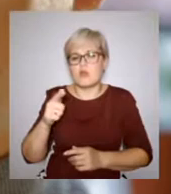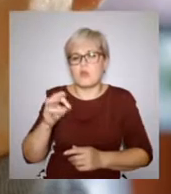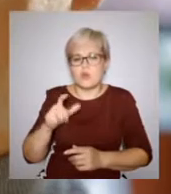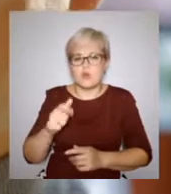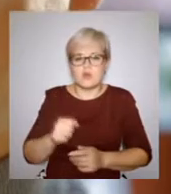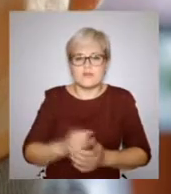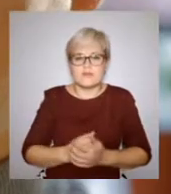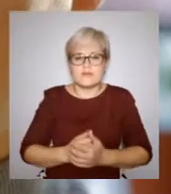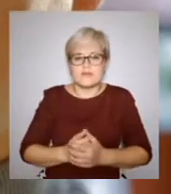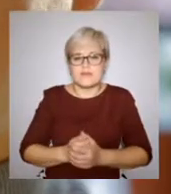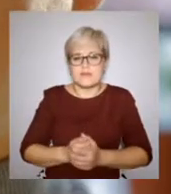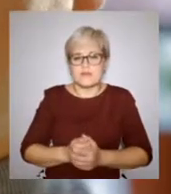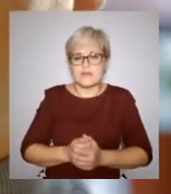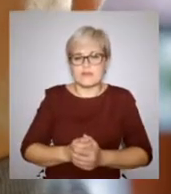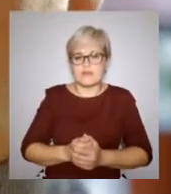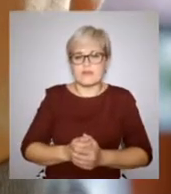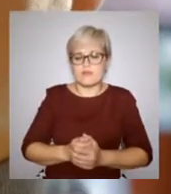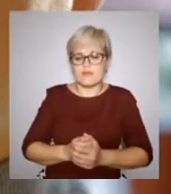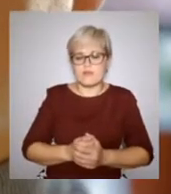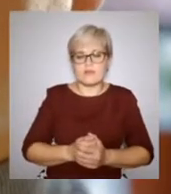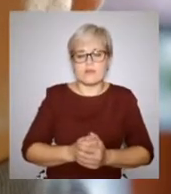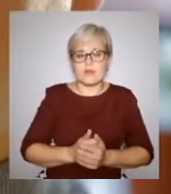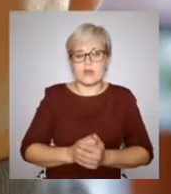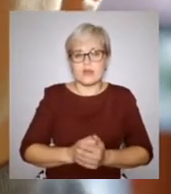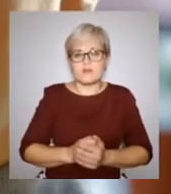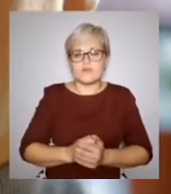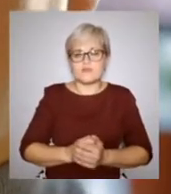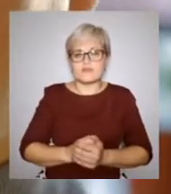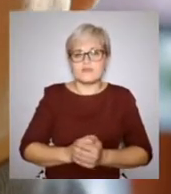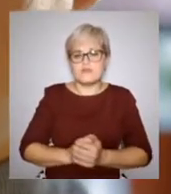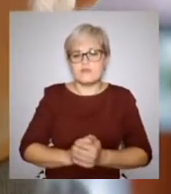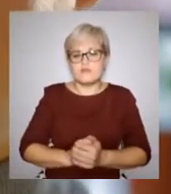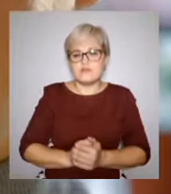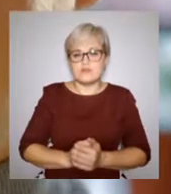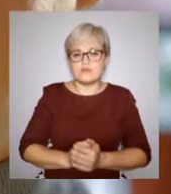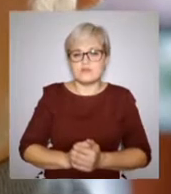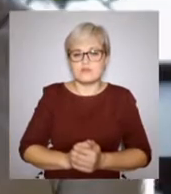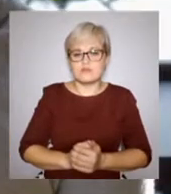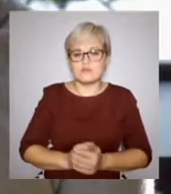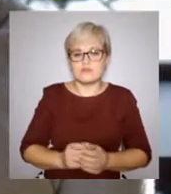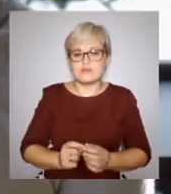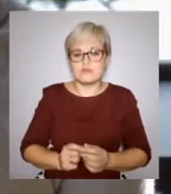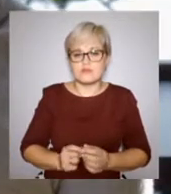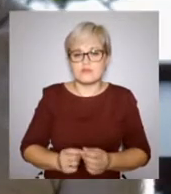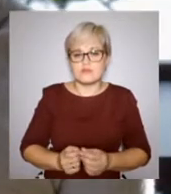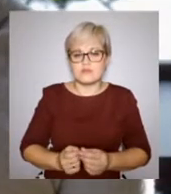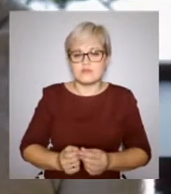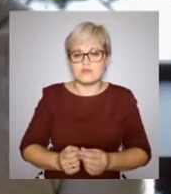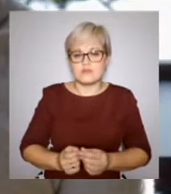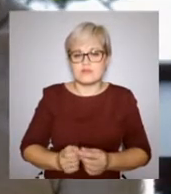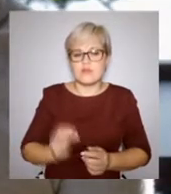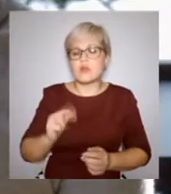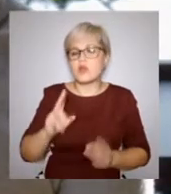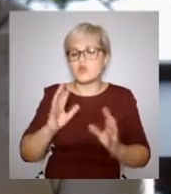нет таких тренеров потому что многое зависит 90 процентов от человека